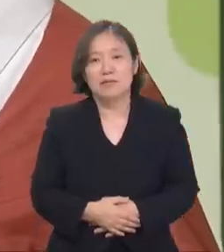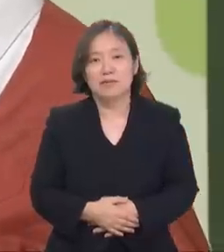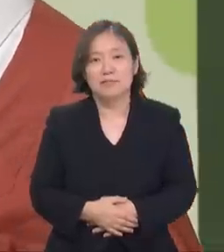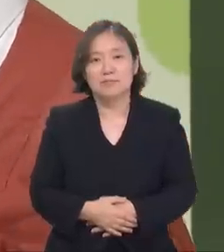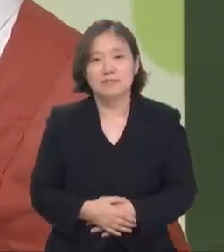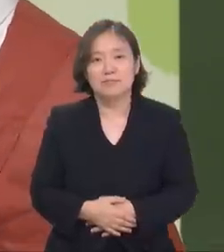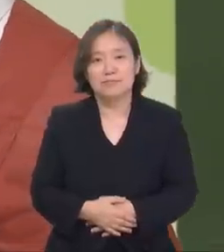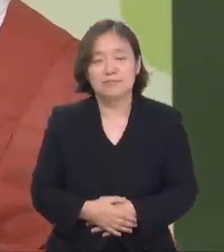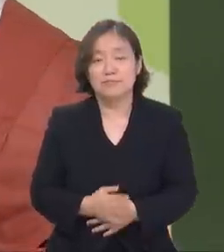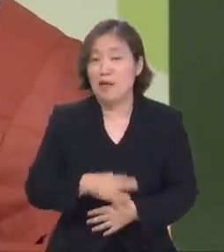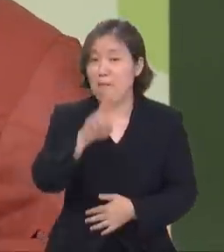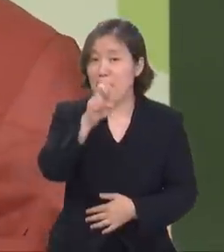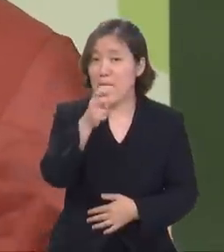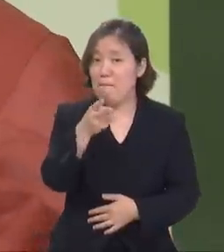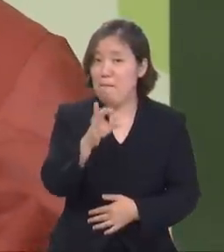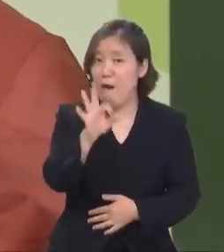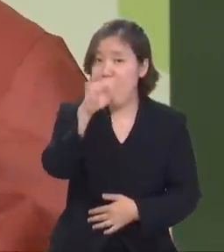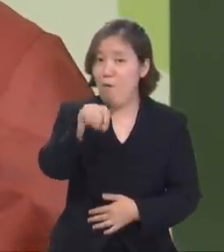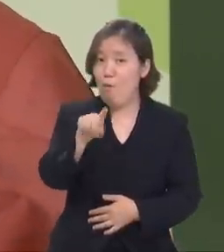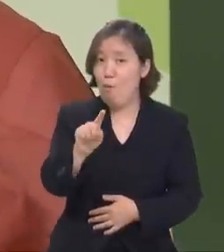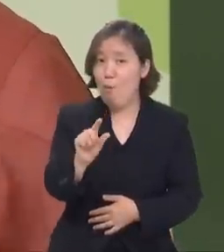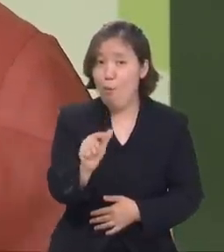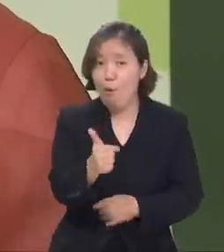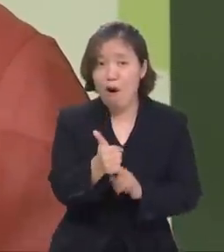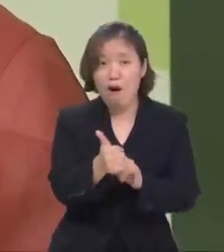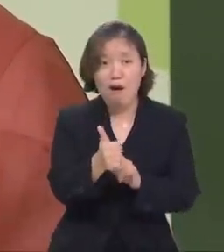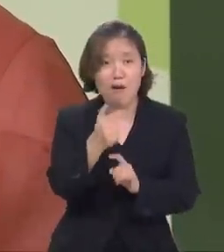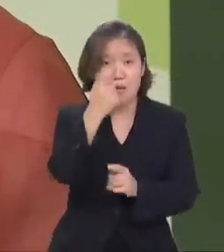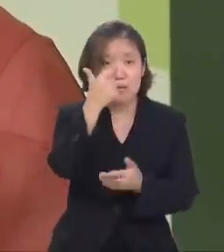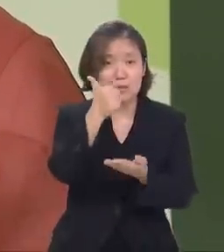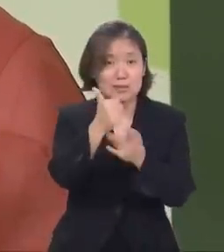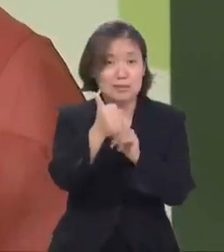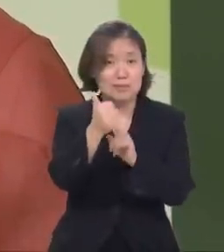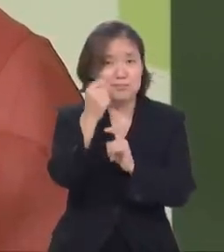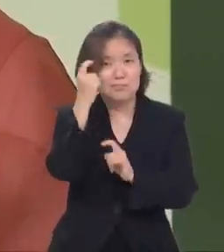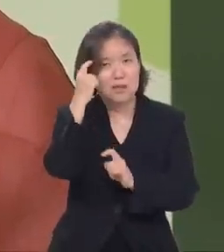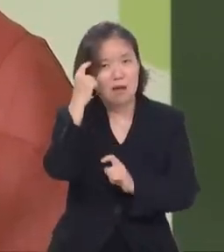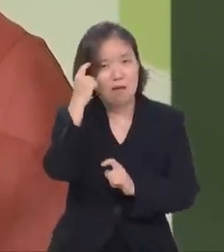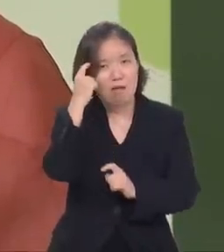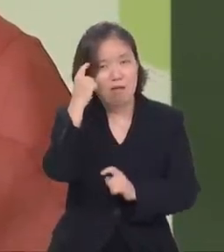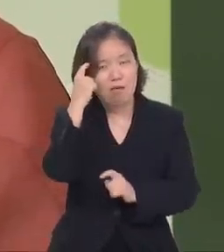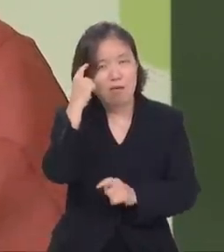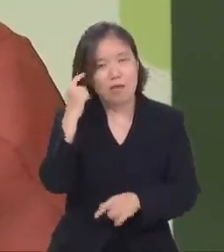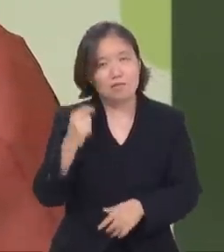그때 평온스님이 문득 이런 생각을냅니다